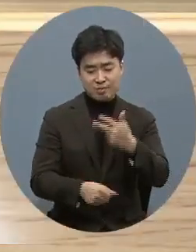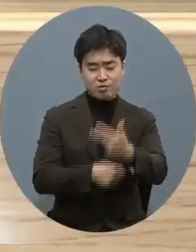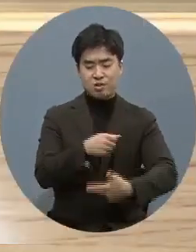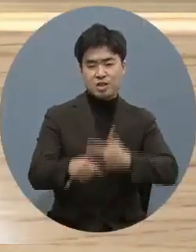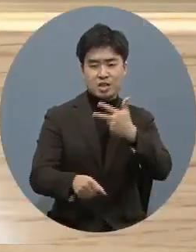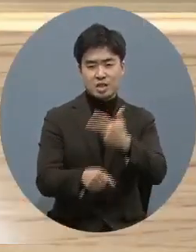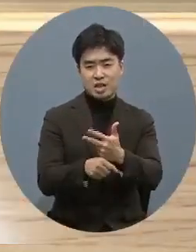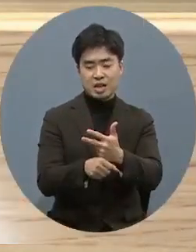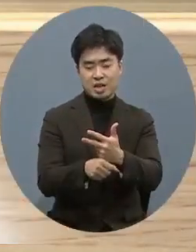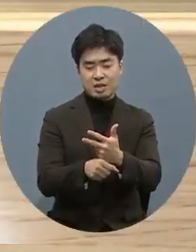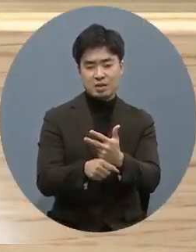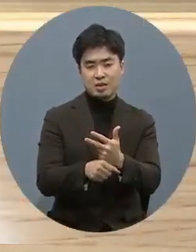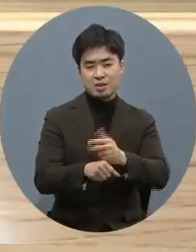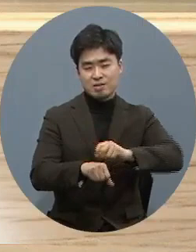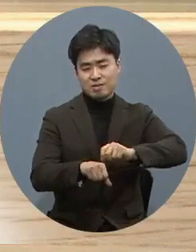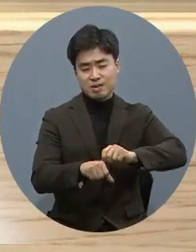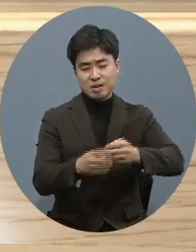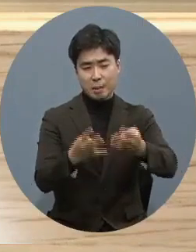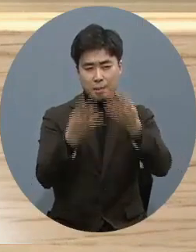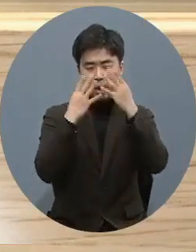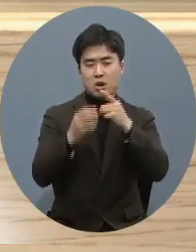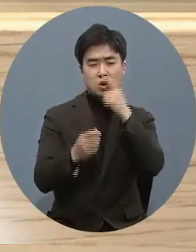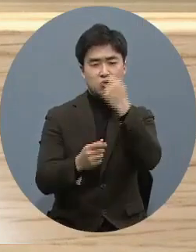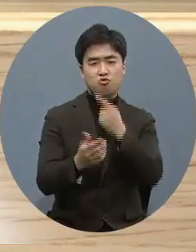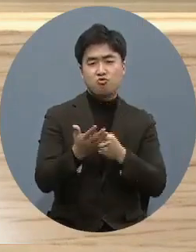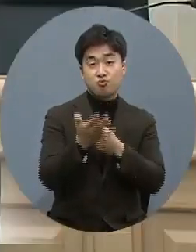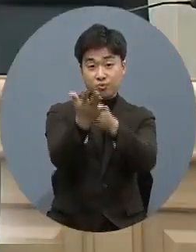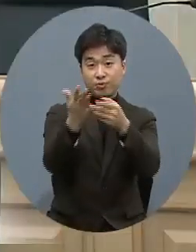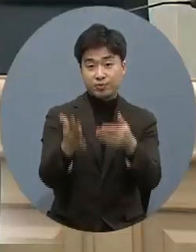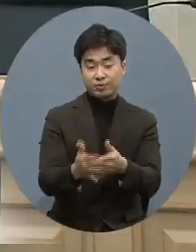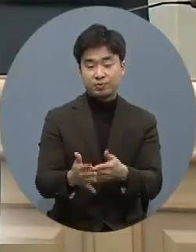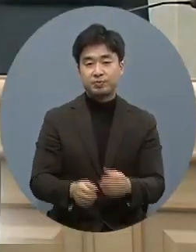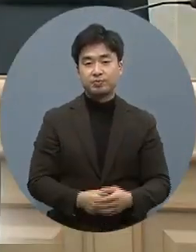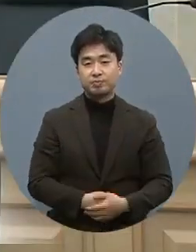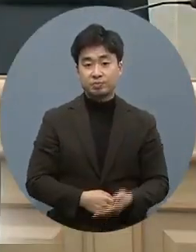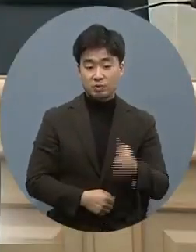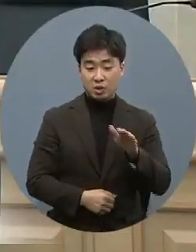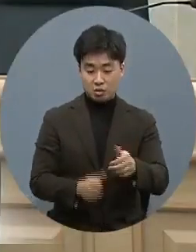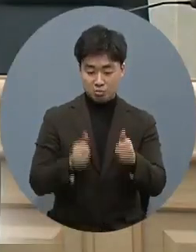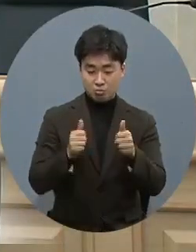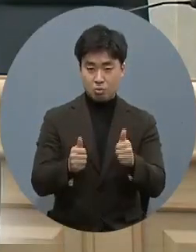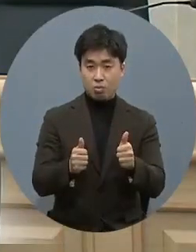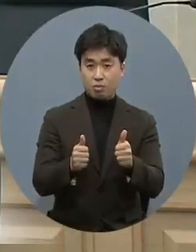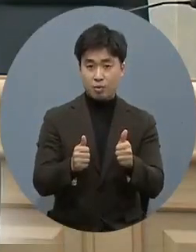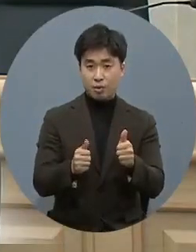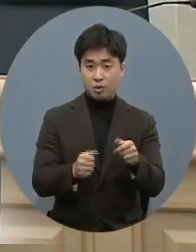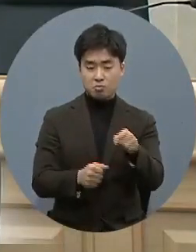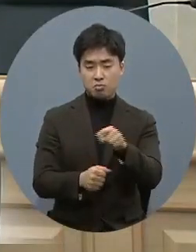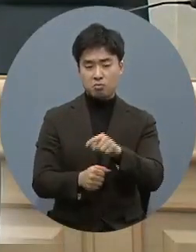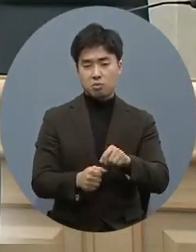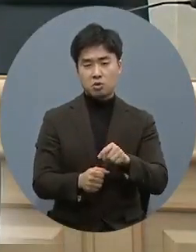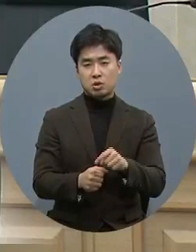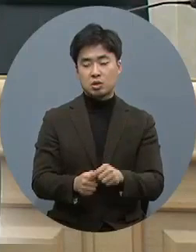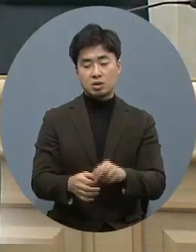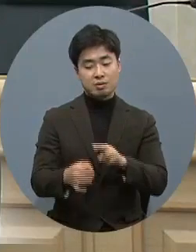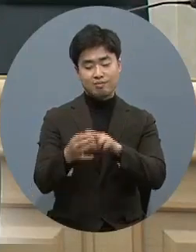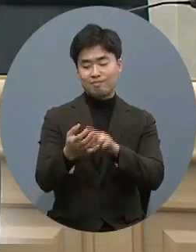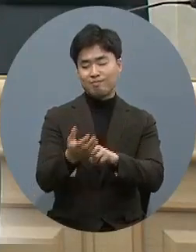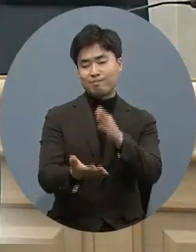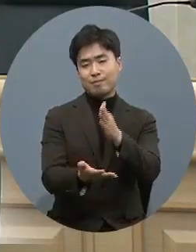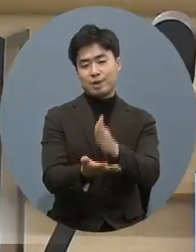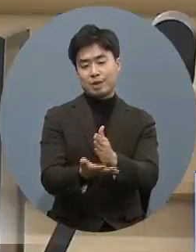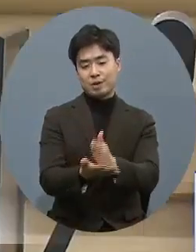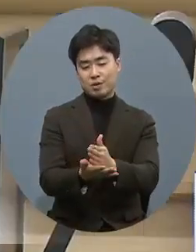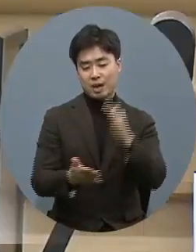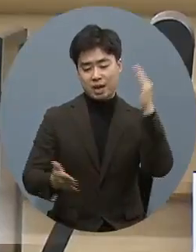소년이어른이되어 징역형을 내려 달라고 요청했습니다 하지만 재판부는이 사건을 형사 재판이 아닌